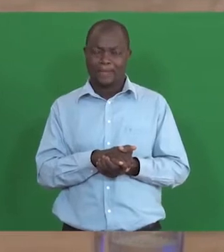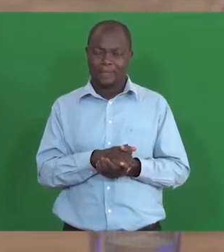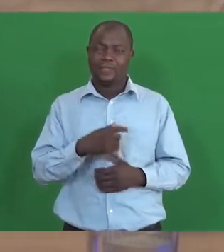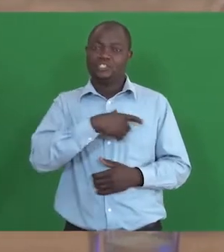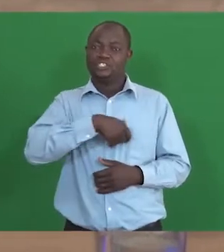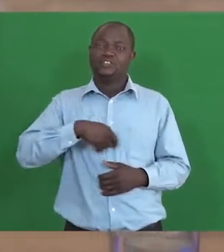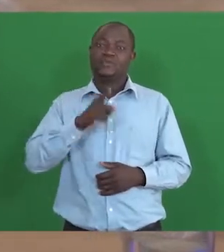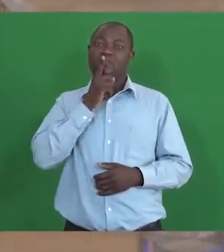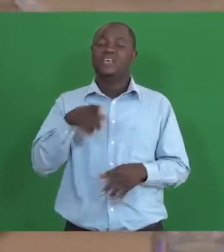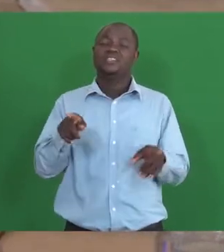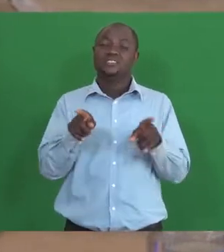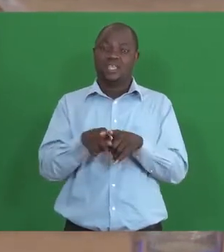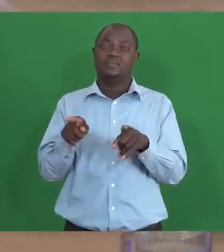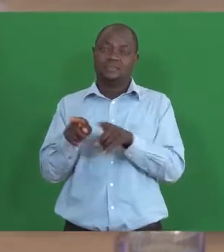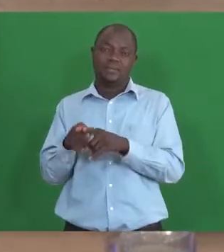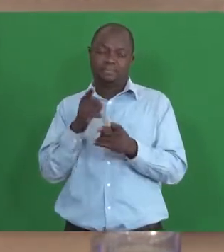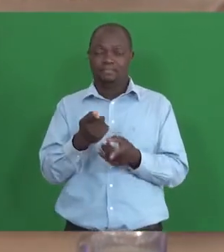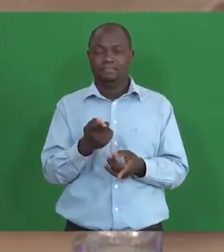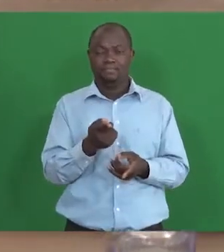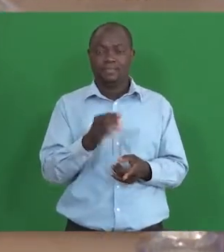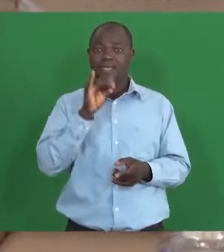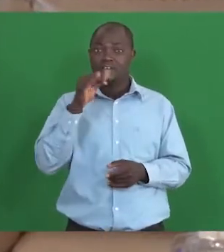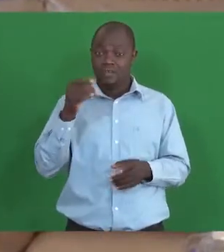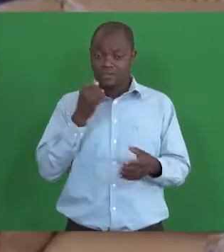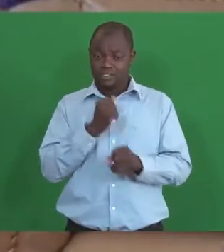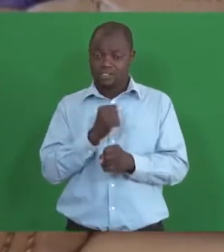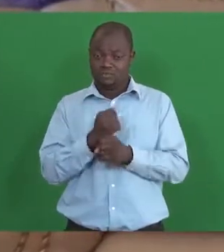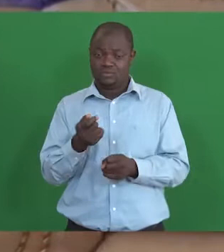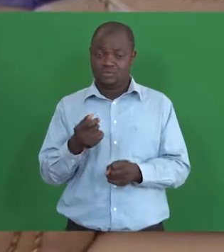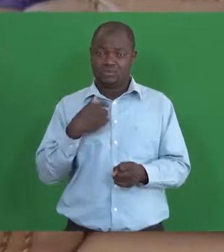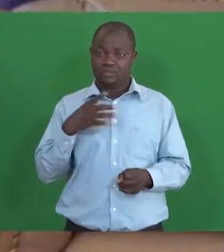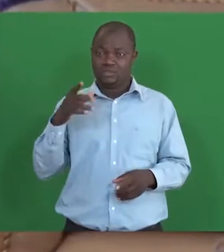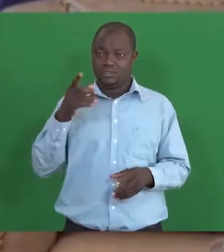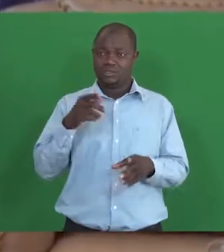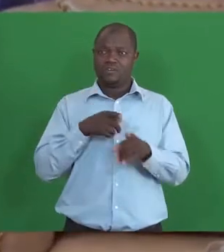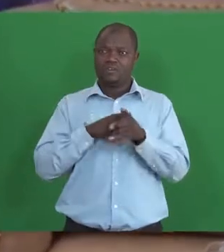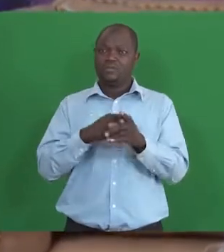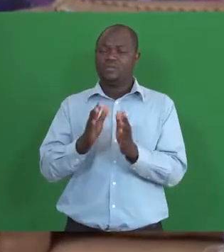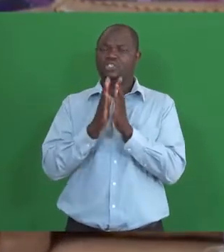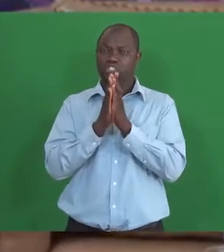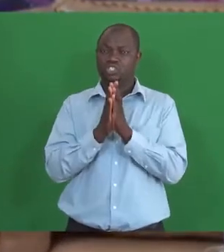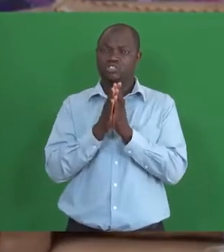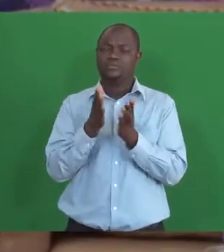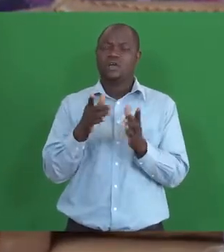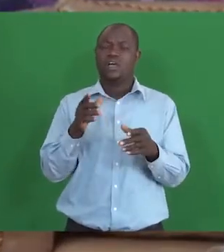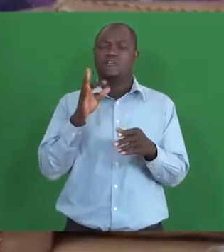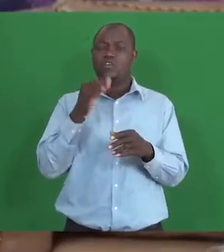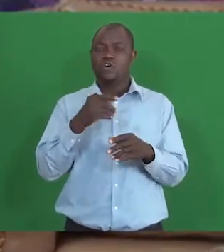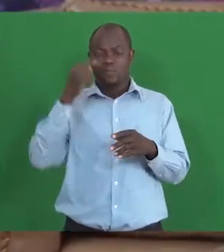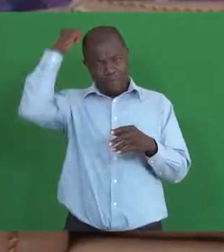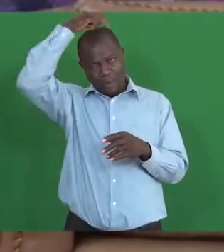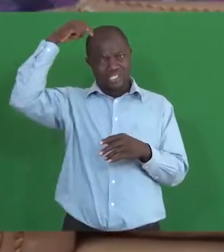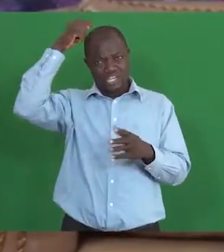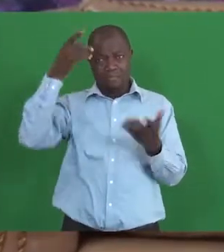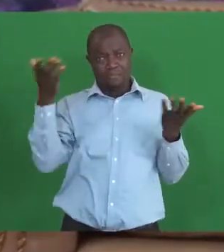Mambo vari kuti zvimwe chete, handiti. Munoona, kunyange tikatora ngatimbotorai zvedu zvitendero zvifanenge zvechikristu kana